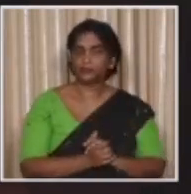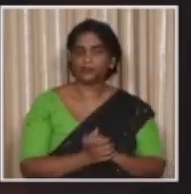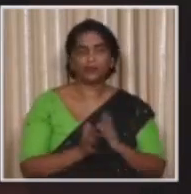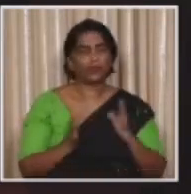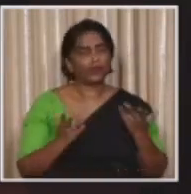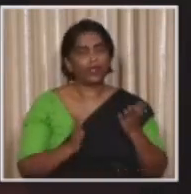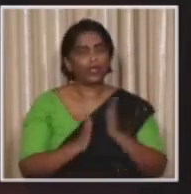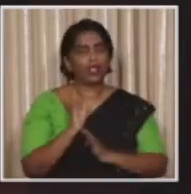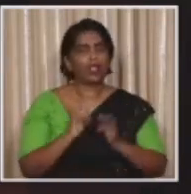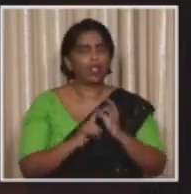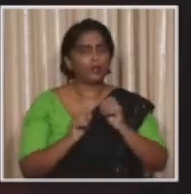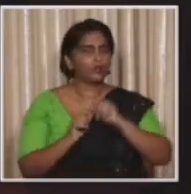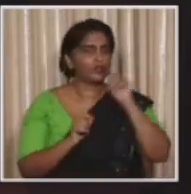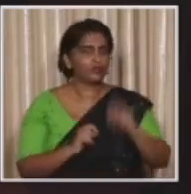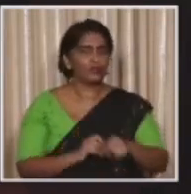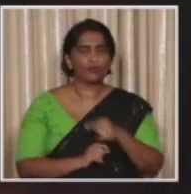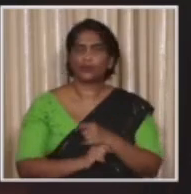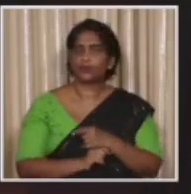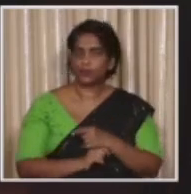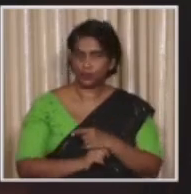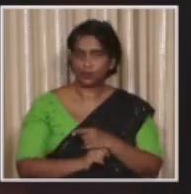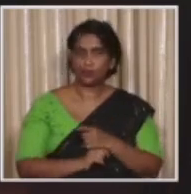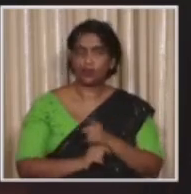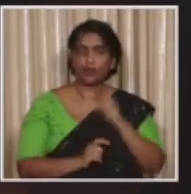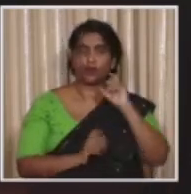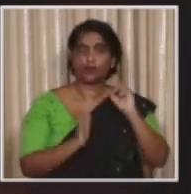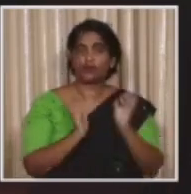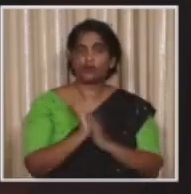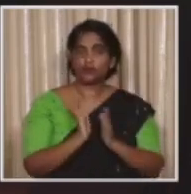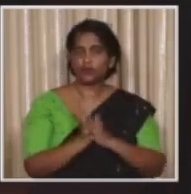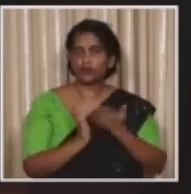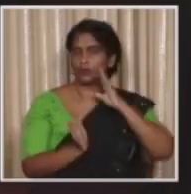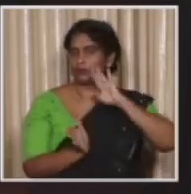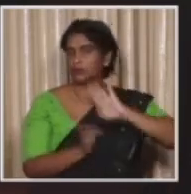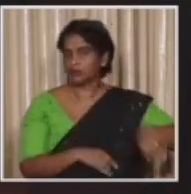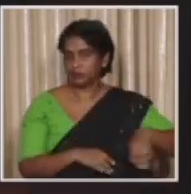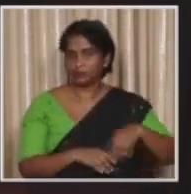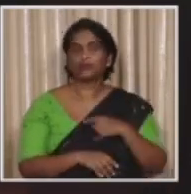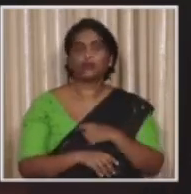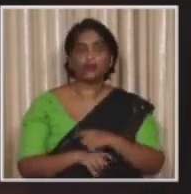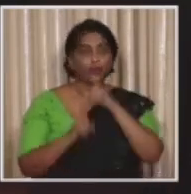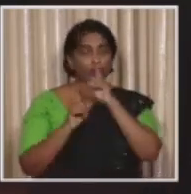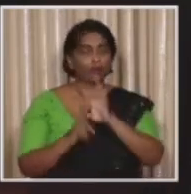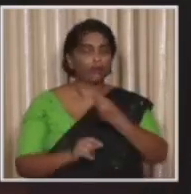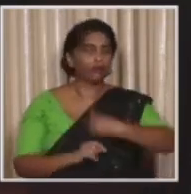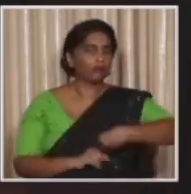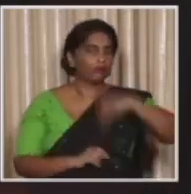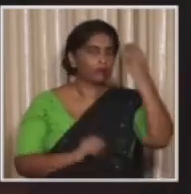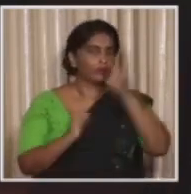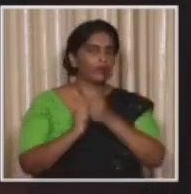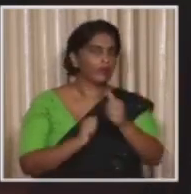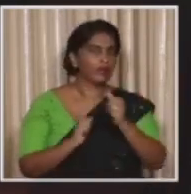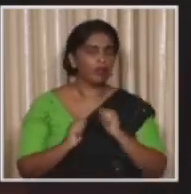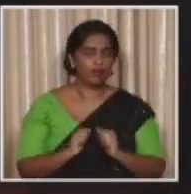කොහොමද අමාත්‍ය මණ්ඩලය කොමිෂන් සභාව මගහැරලා මෙහෙම බිල වැඩි කිරීමකට